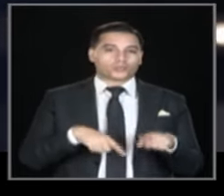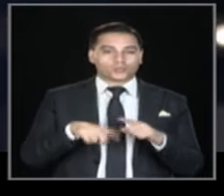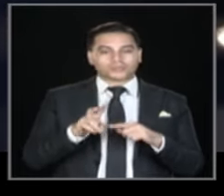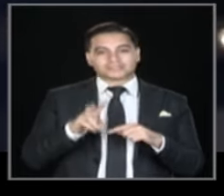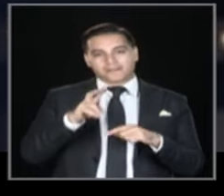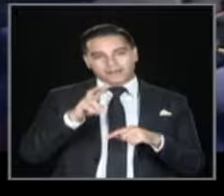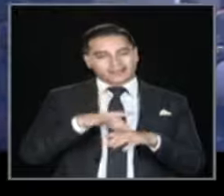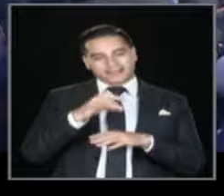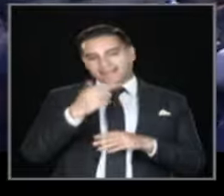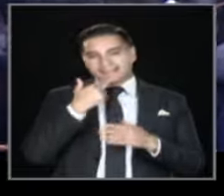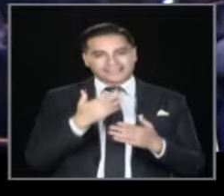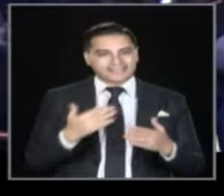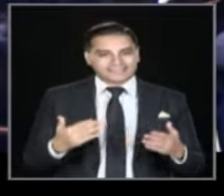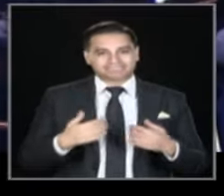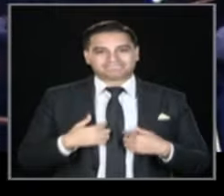لسبعه